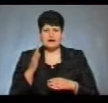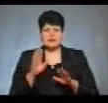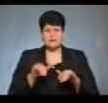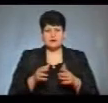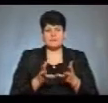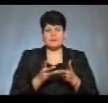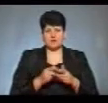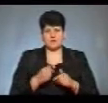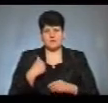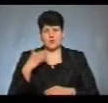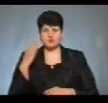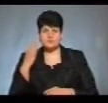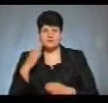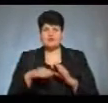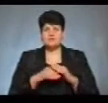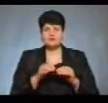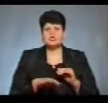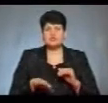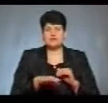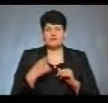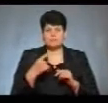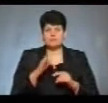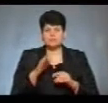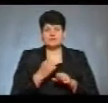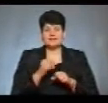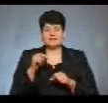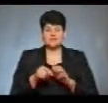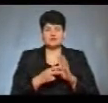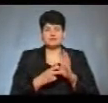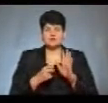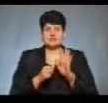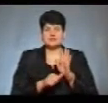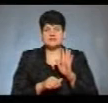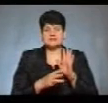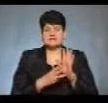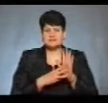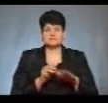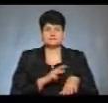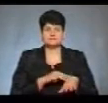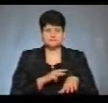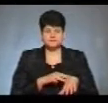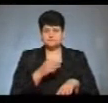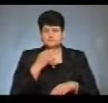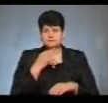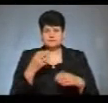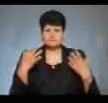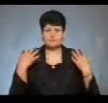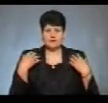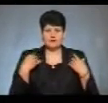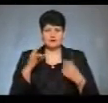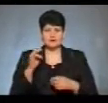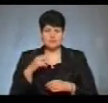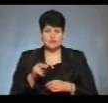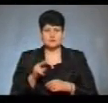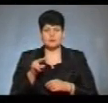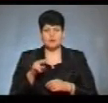підрахунком голосів. На виборчих дільницях області працюватимуть 1768 правоохоронців, повідомив начальник Нацполіції області